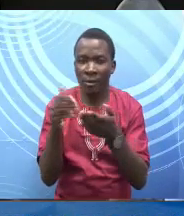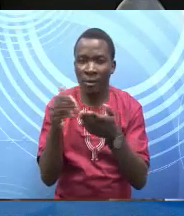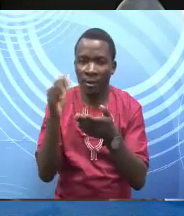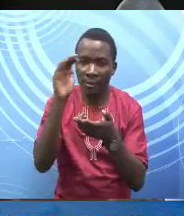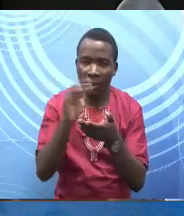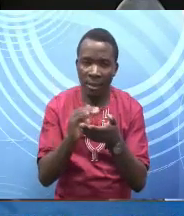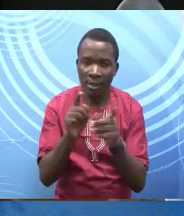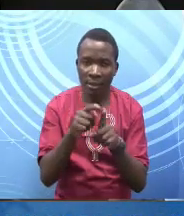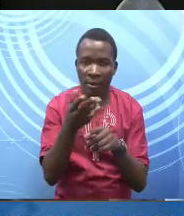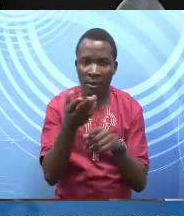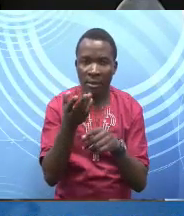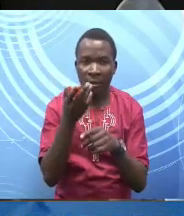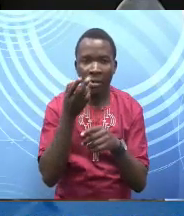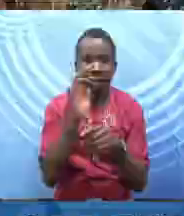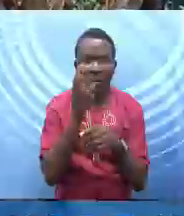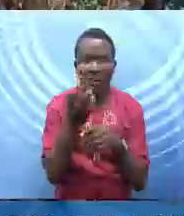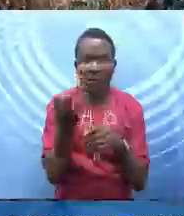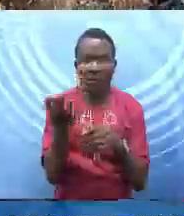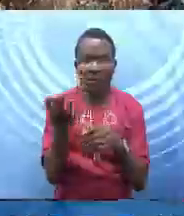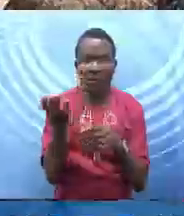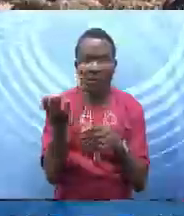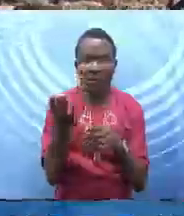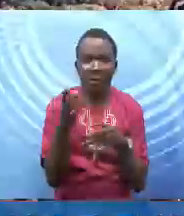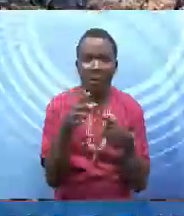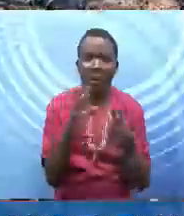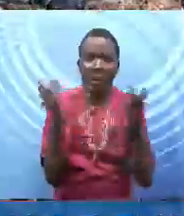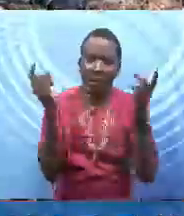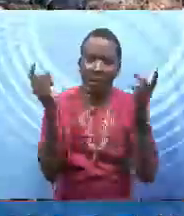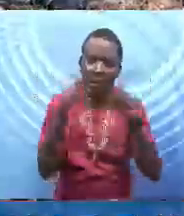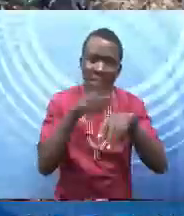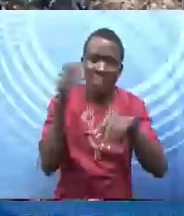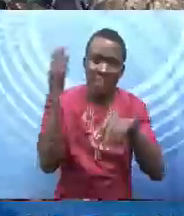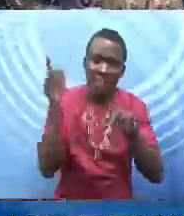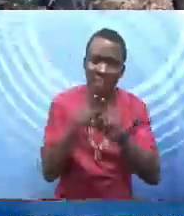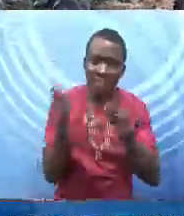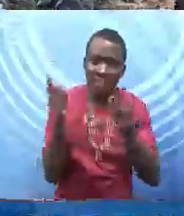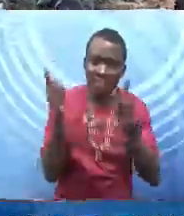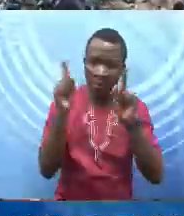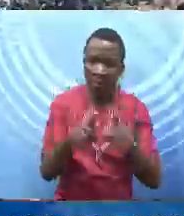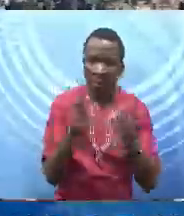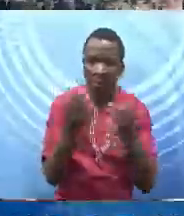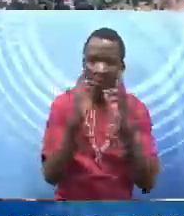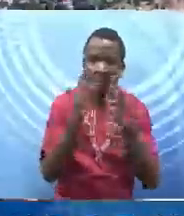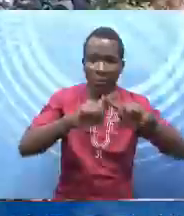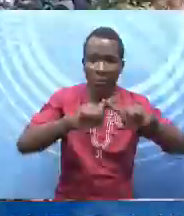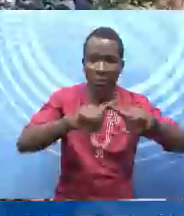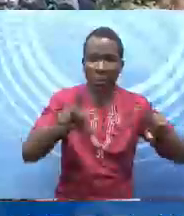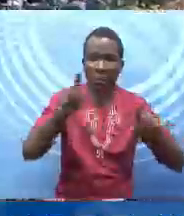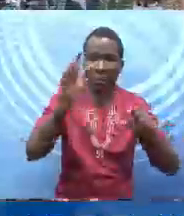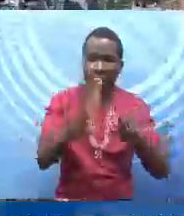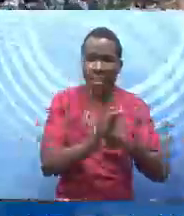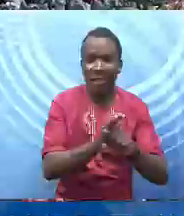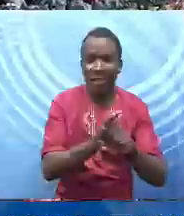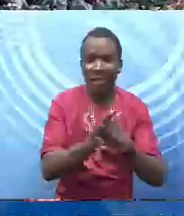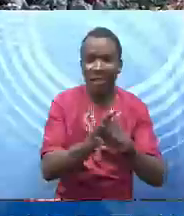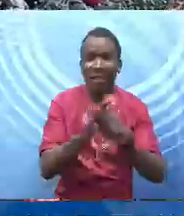Nawe kugira ngo amaso yaguhaye uko waje ubushize n'uko uje ubu ngubu, ubonye hari itandukaniro rinini kandi